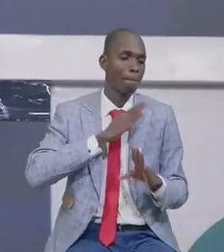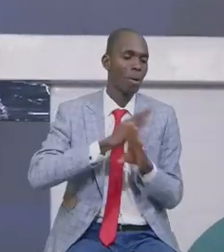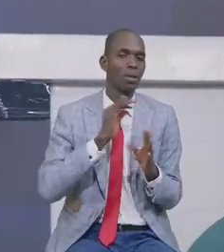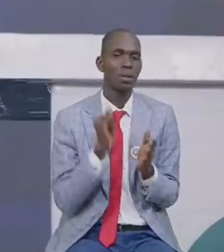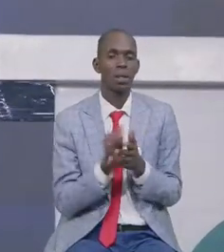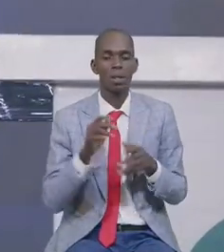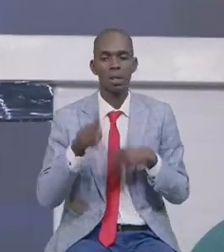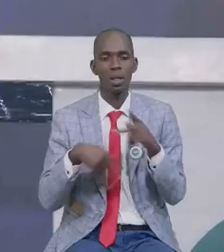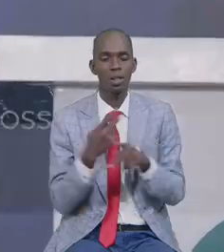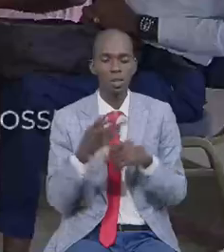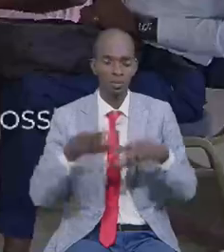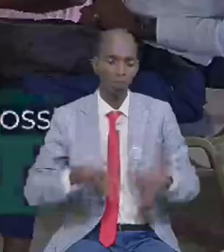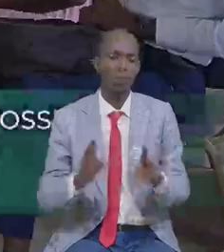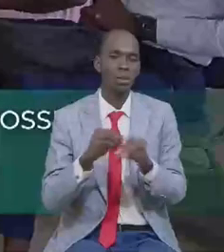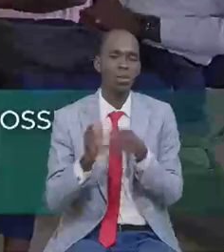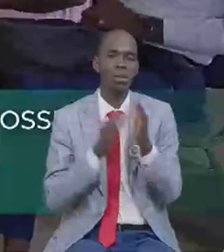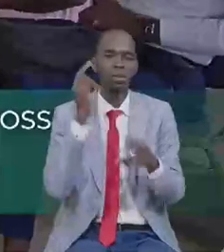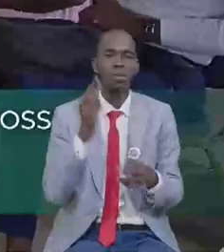et nous devons bloquer ce chemin-là.